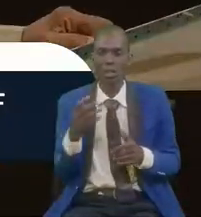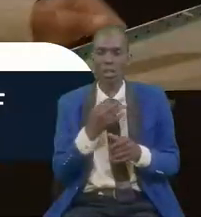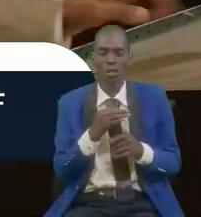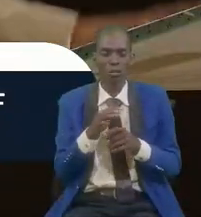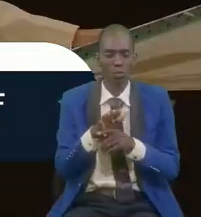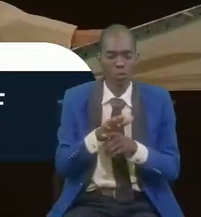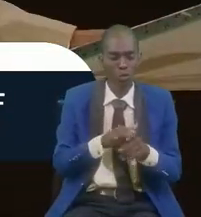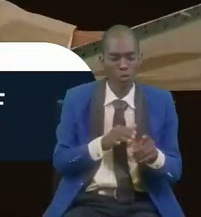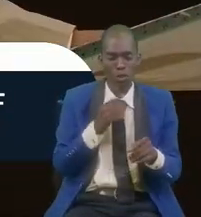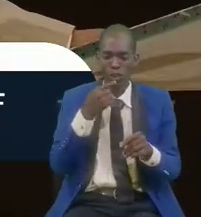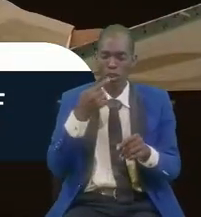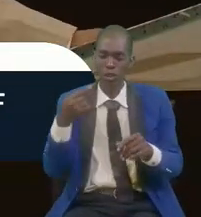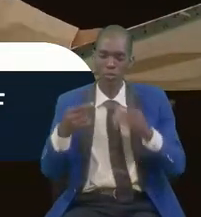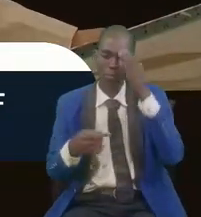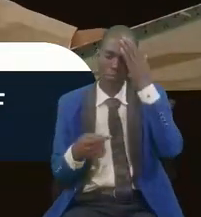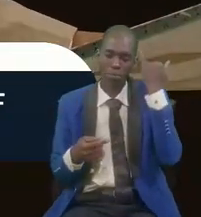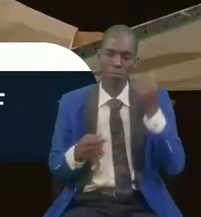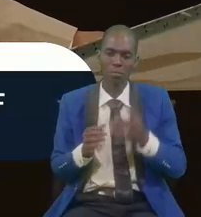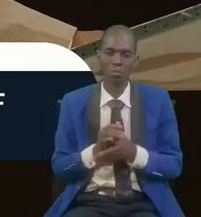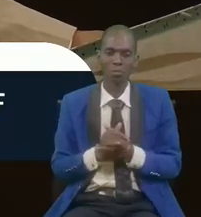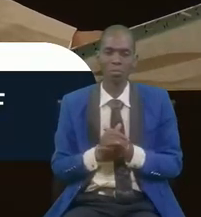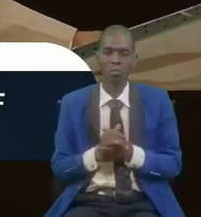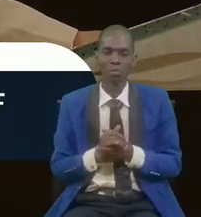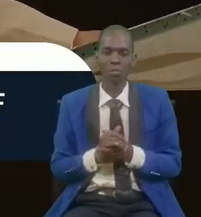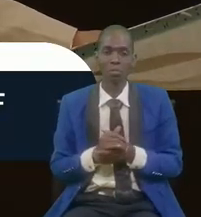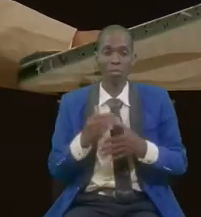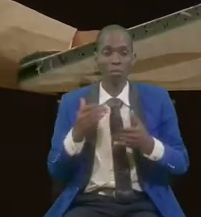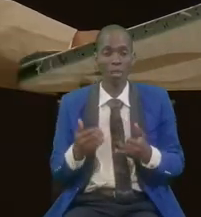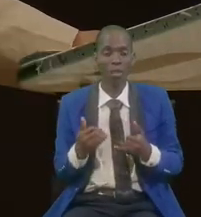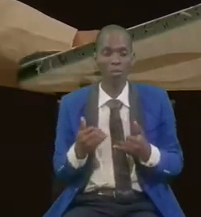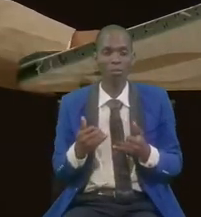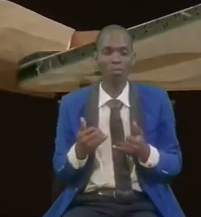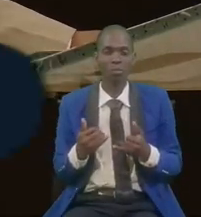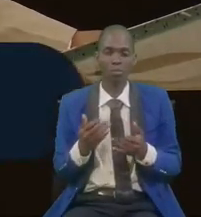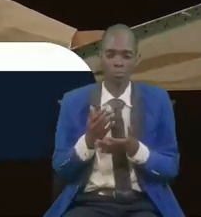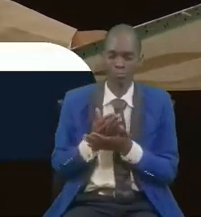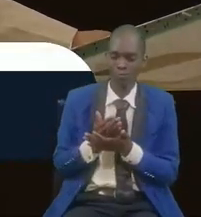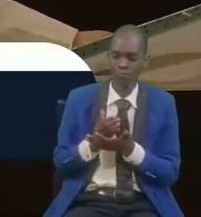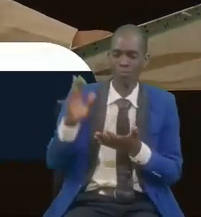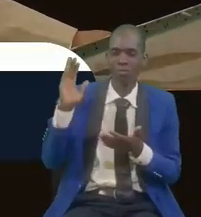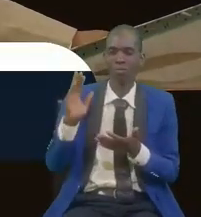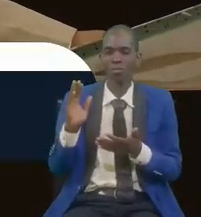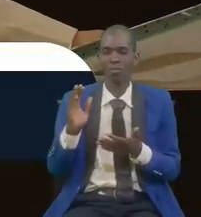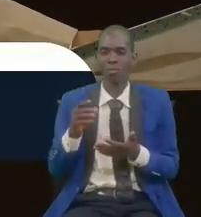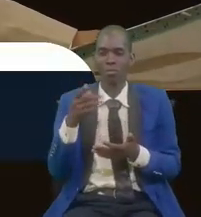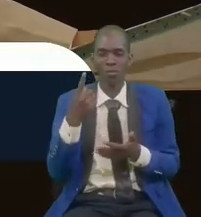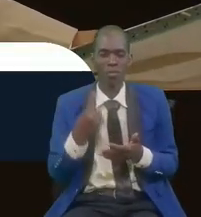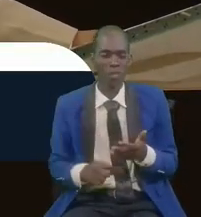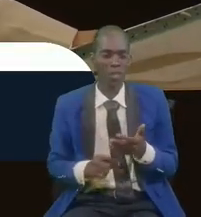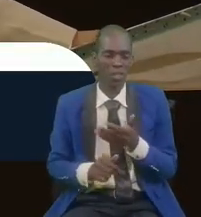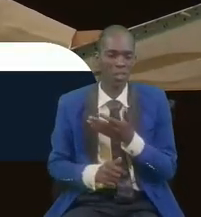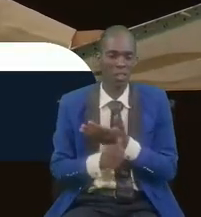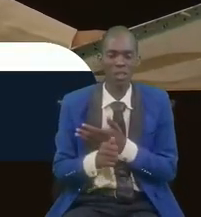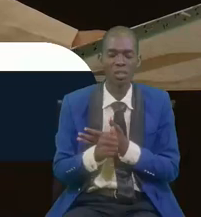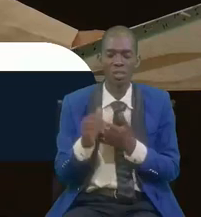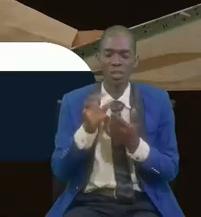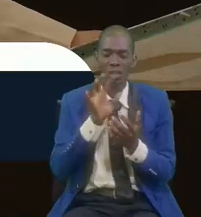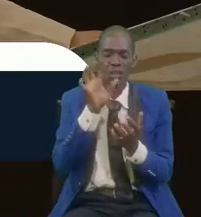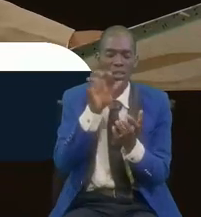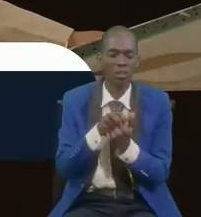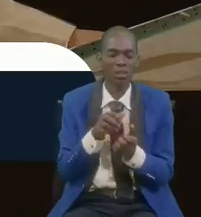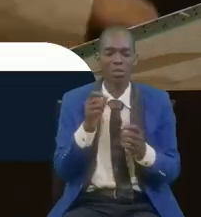parler. Numéro 2, renoncer aux œuvres captieuses avec